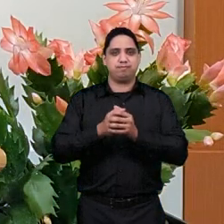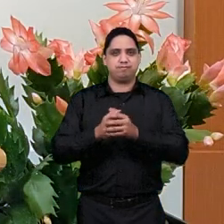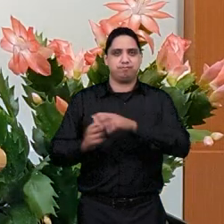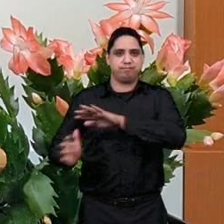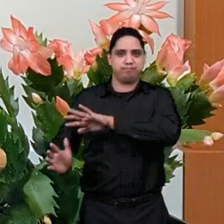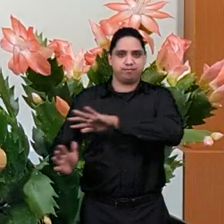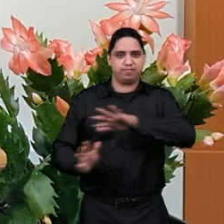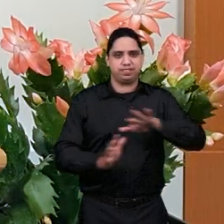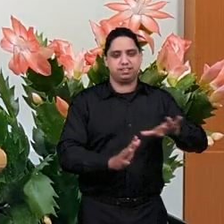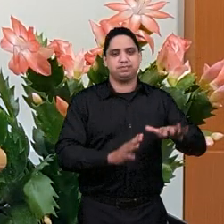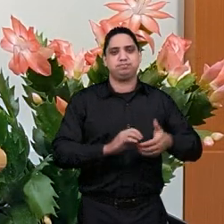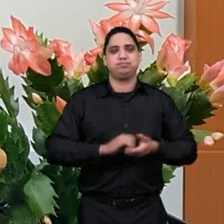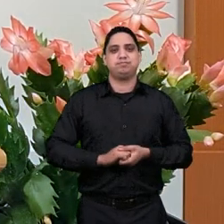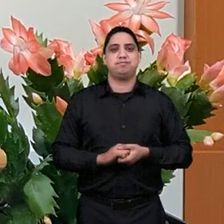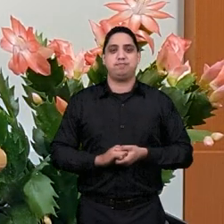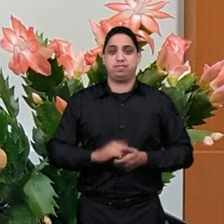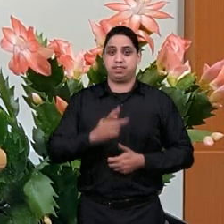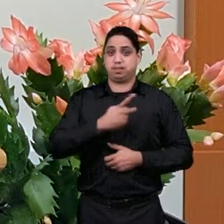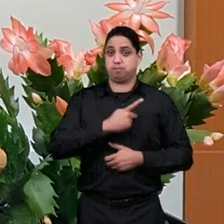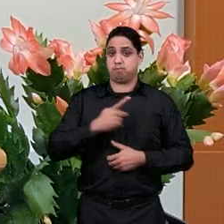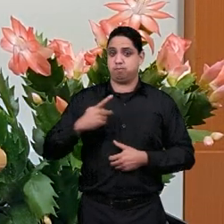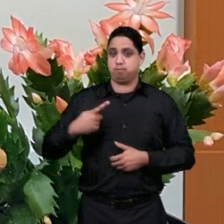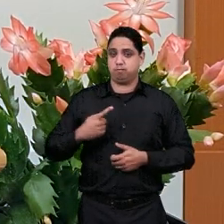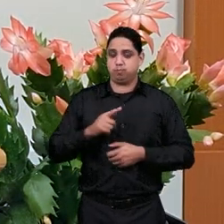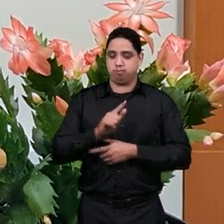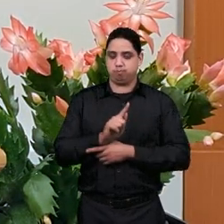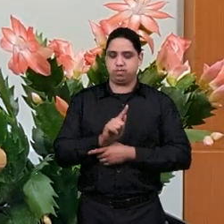frères et sœurs, je veux saluer à tous dans la paix du Seigneur.